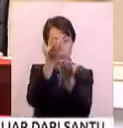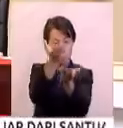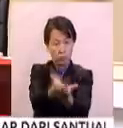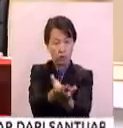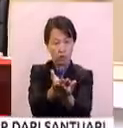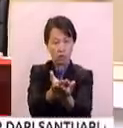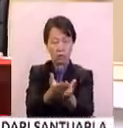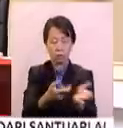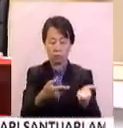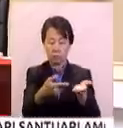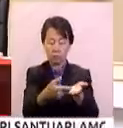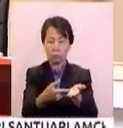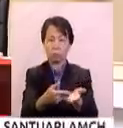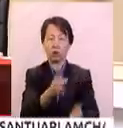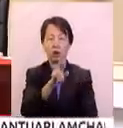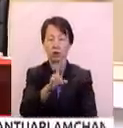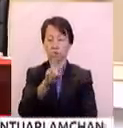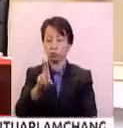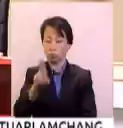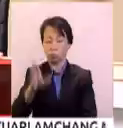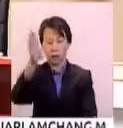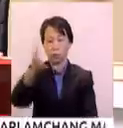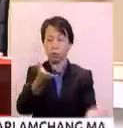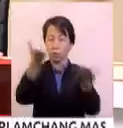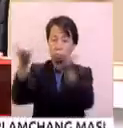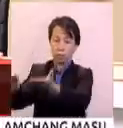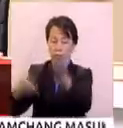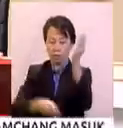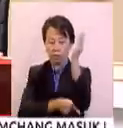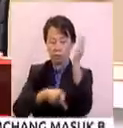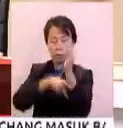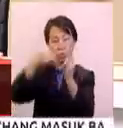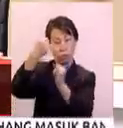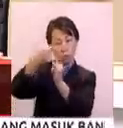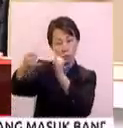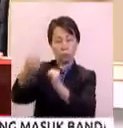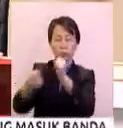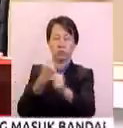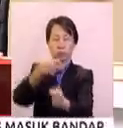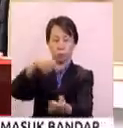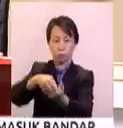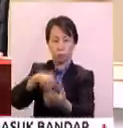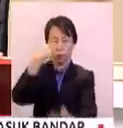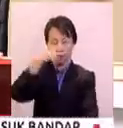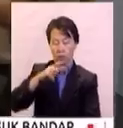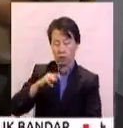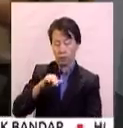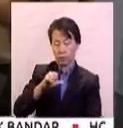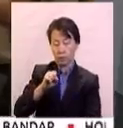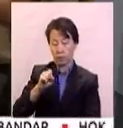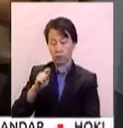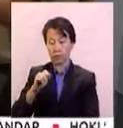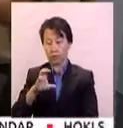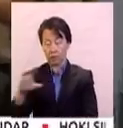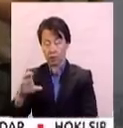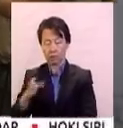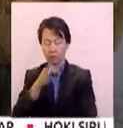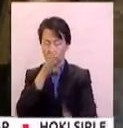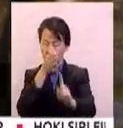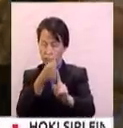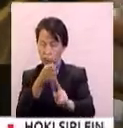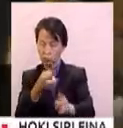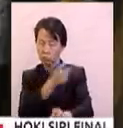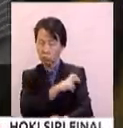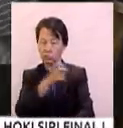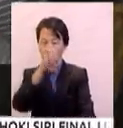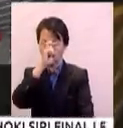berhubung pengenalan rang undang-undang berkenaan akan dibawa ke Parlimen hujung tahun ini. Bagi MESTEC, aspek penguatkuasaan menjadi fokus